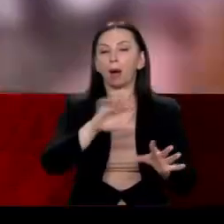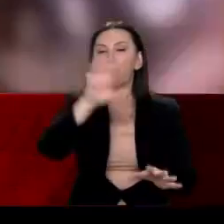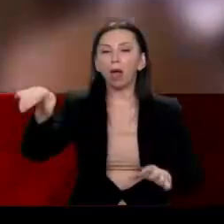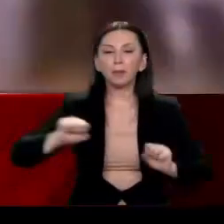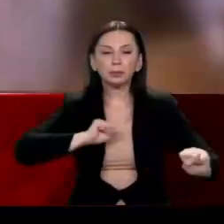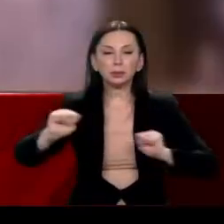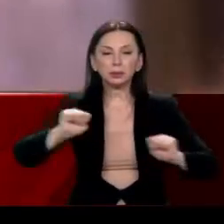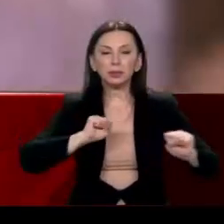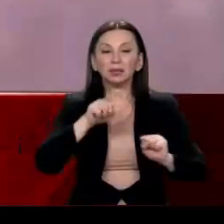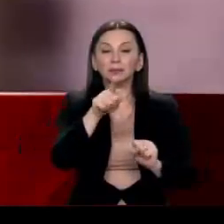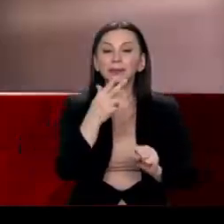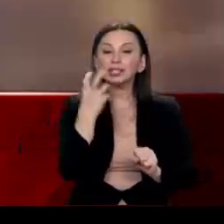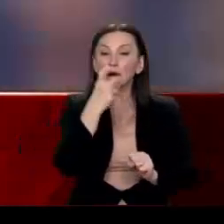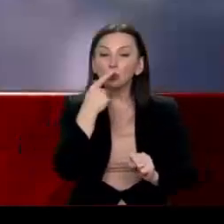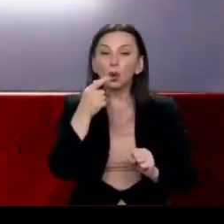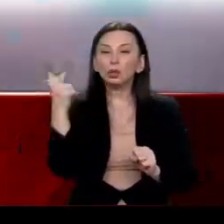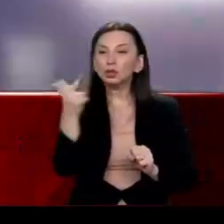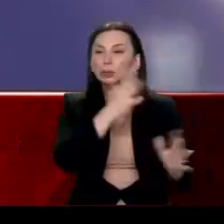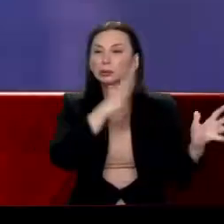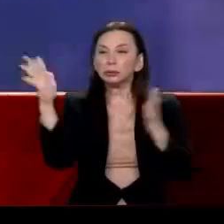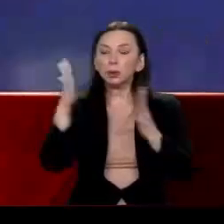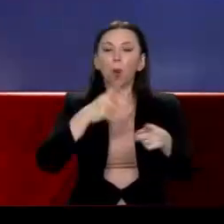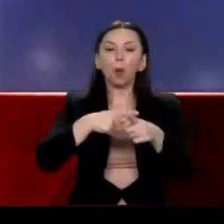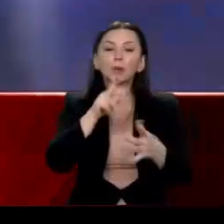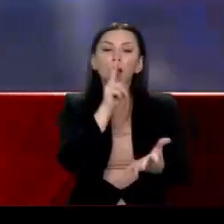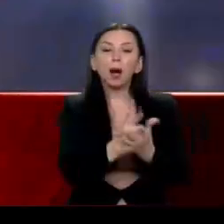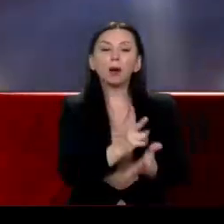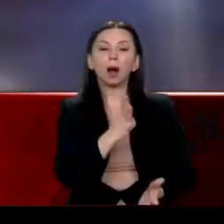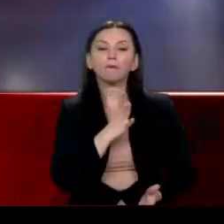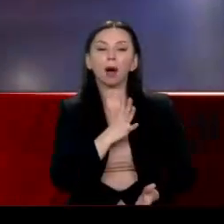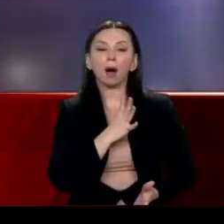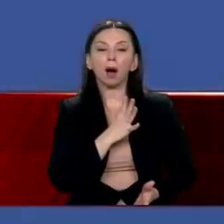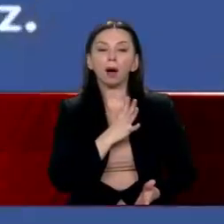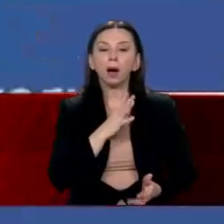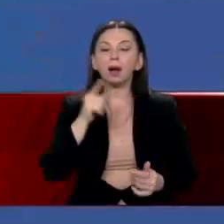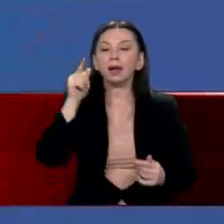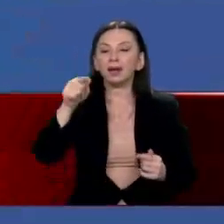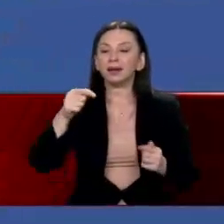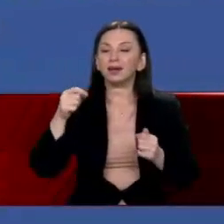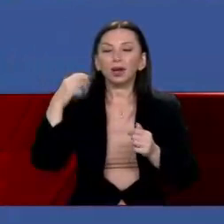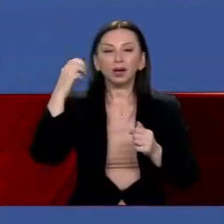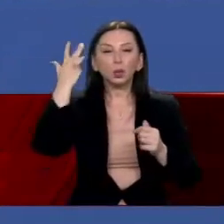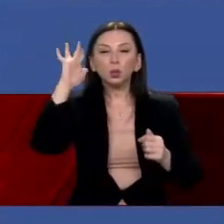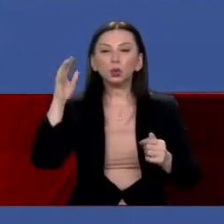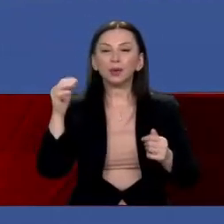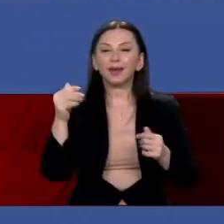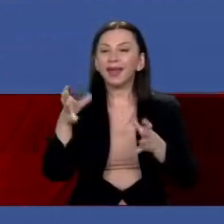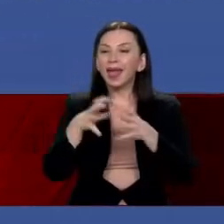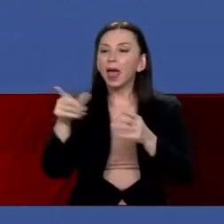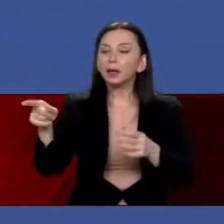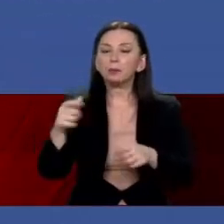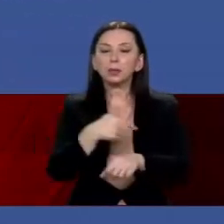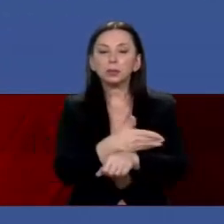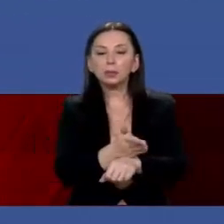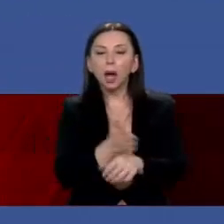Şahin o gece şiddetli rüzgar nedeniyle ortak bir karar alındığını açıkladı. İBB kültür ekibi ise saatlerdir rüzgar olmadığını ifade etmek